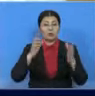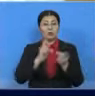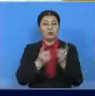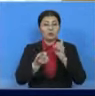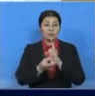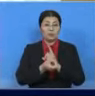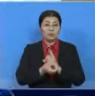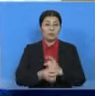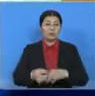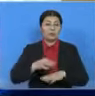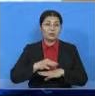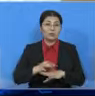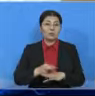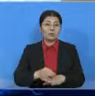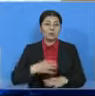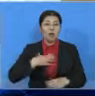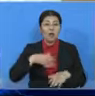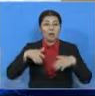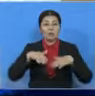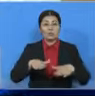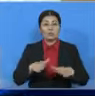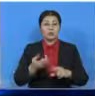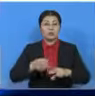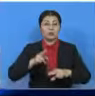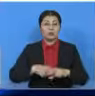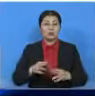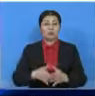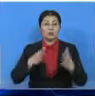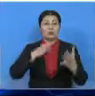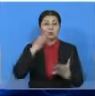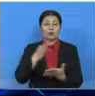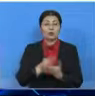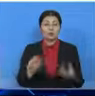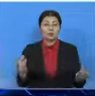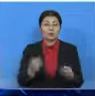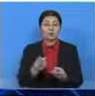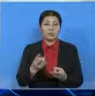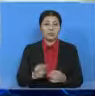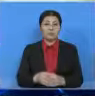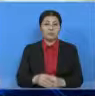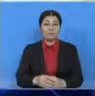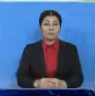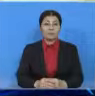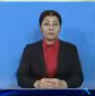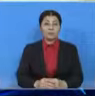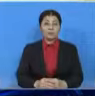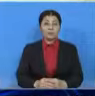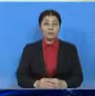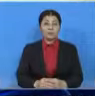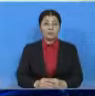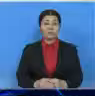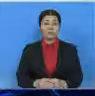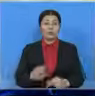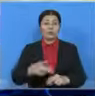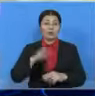келетін маңызды шешім деп ойлаймын. Сондықтан да үлкен жауапкершілік, азаматтық жауапкершілік, және де